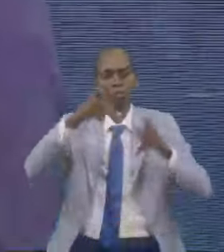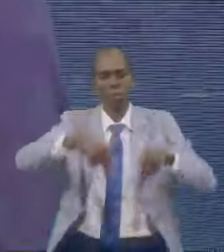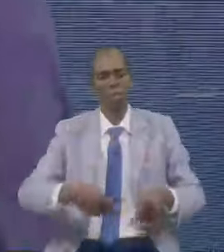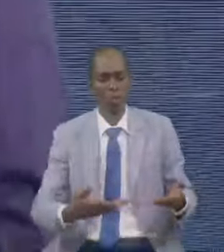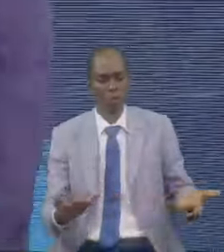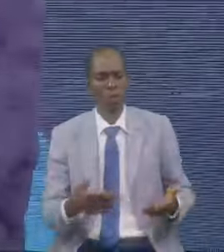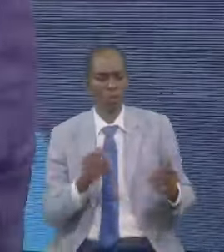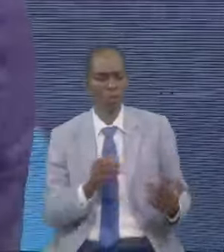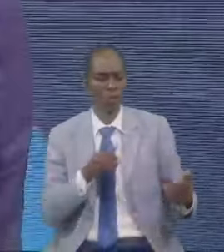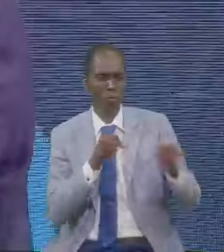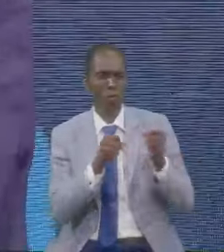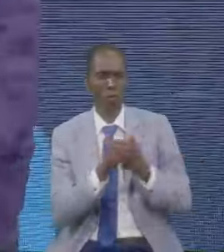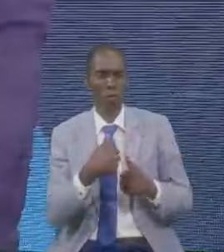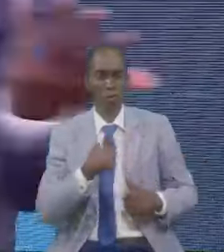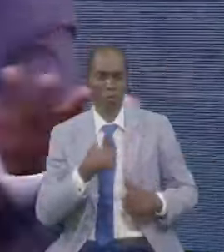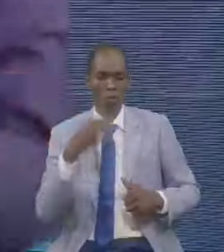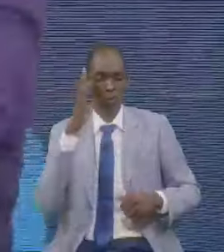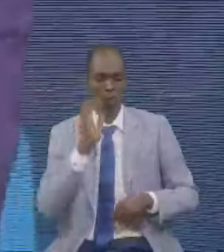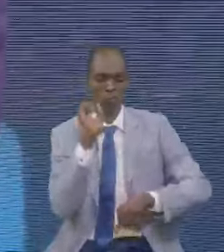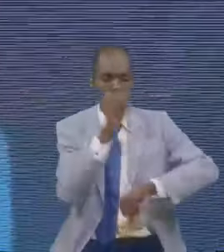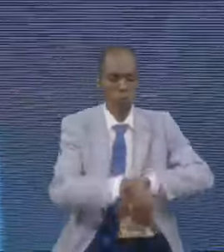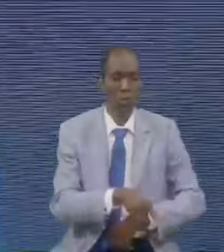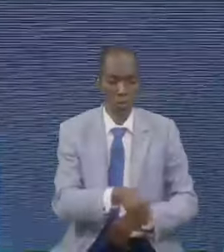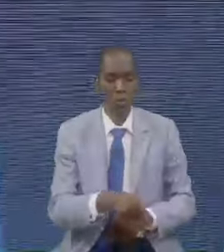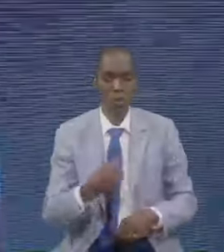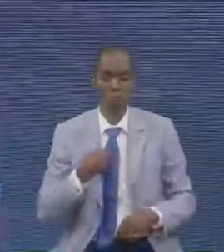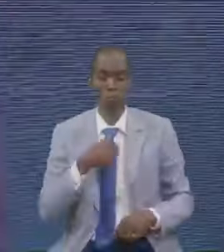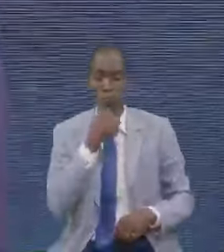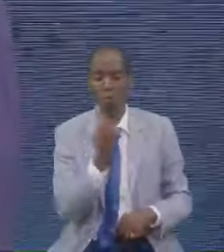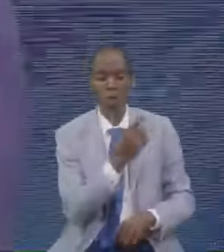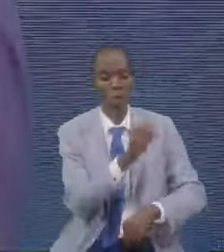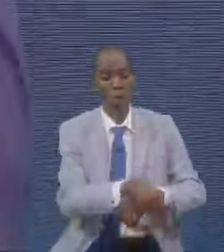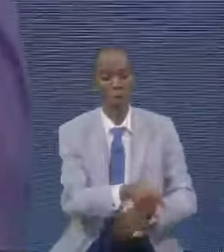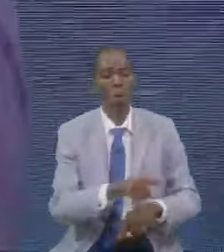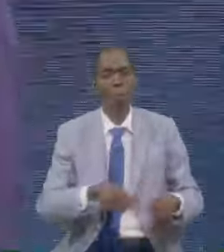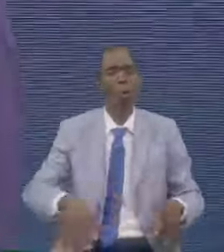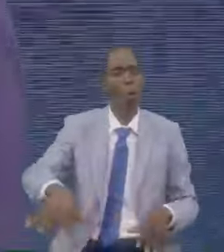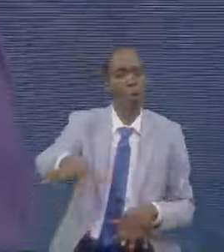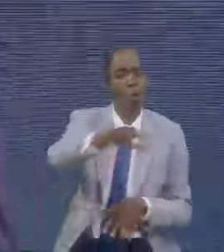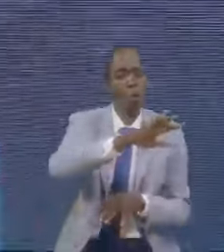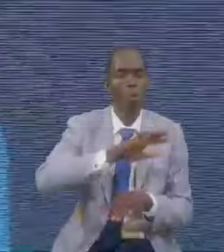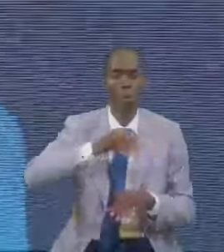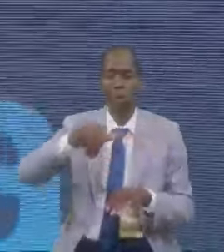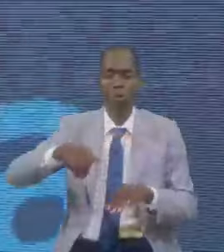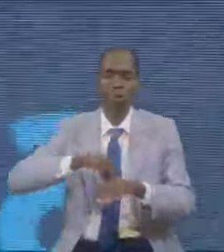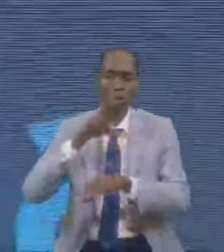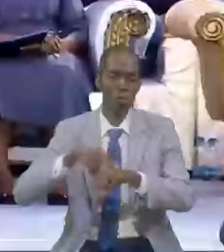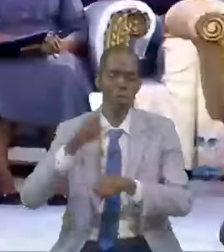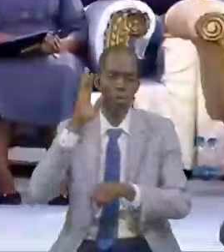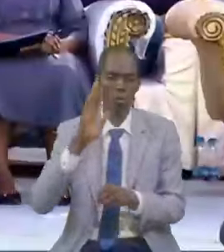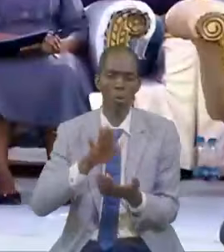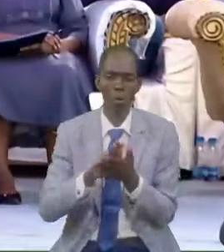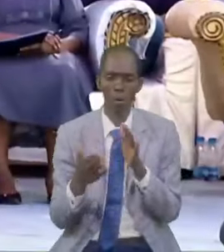వ్యక్తిని చంపేస్తానంటున్నాడు. And not only himself, the whole nation will be our slaves. ఒక్కడిని పంపించండి, నన్ను గెలిస్తే